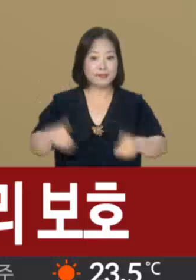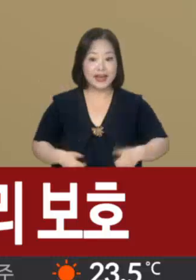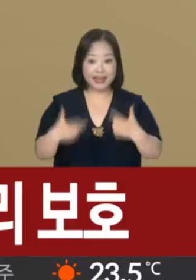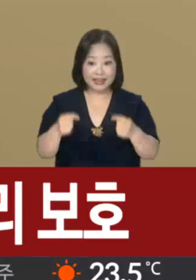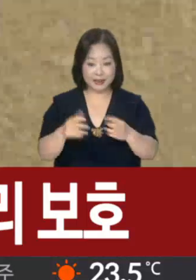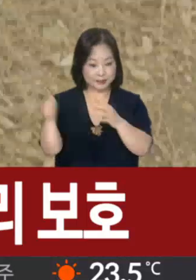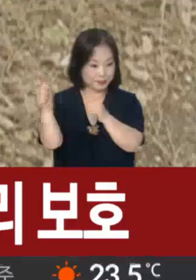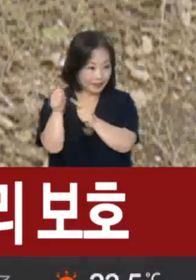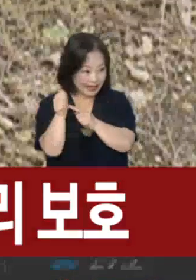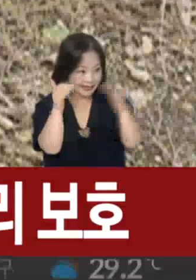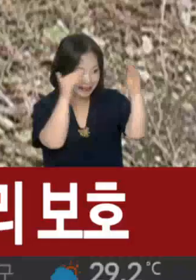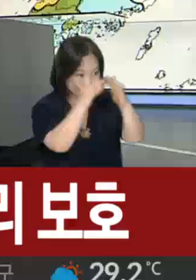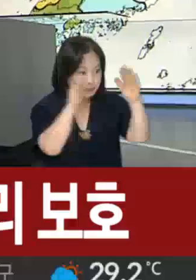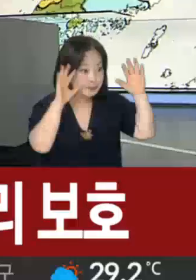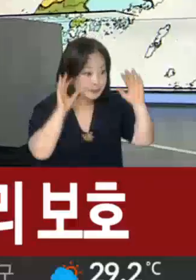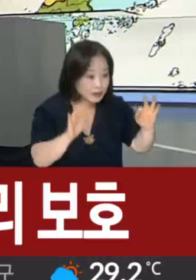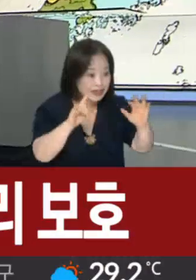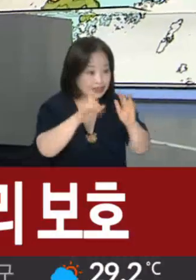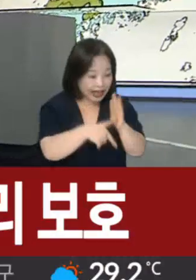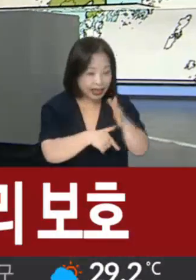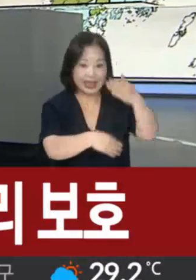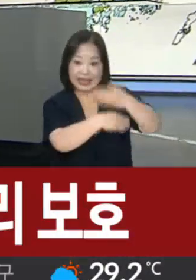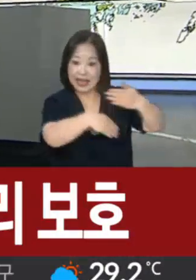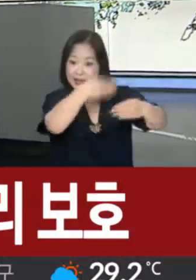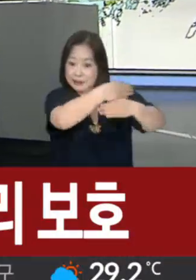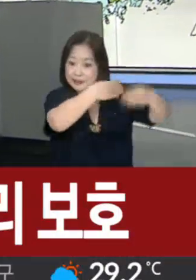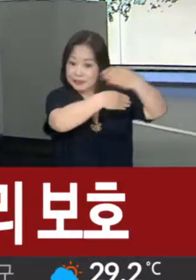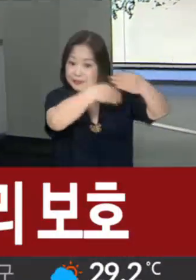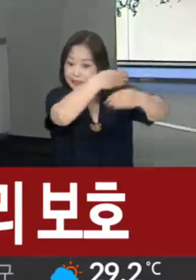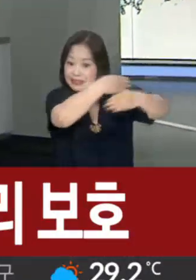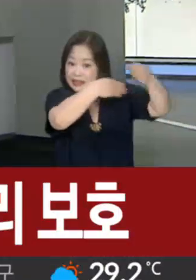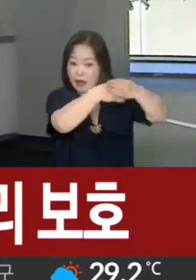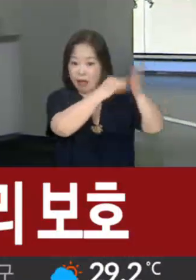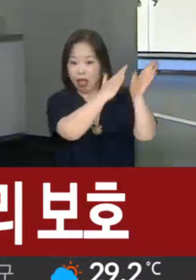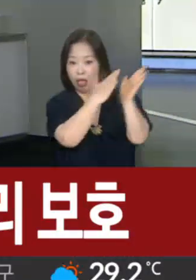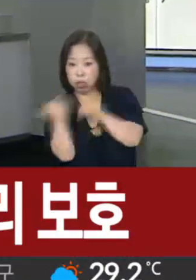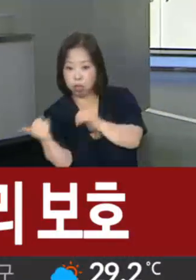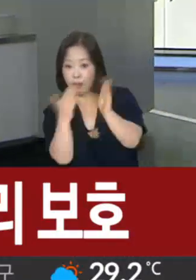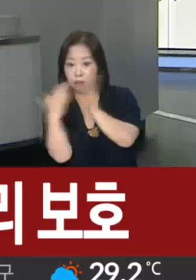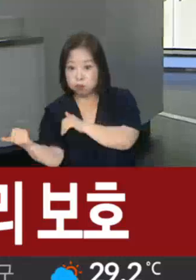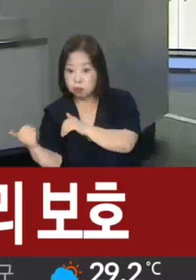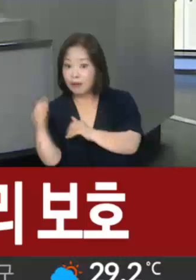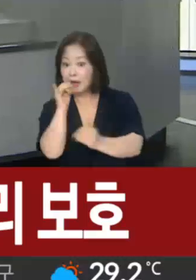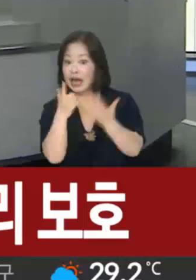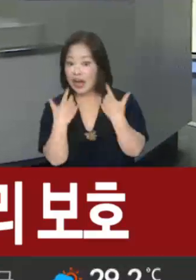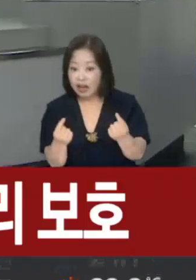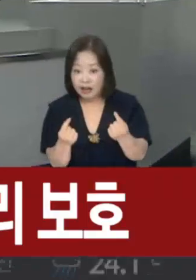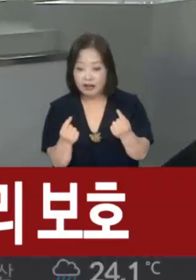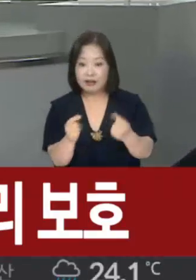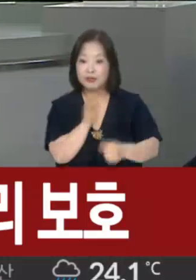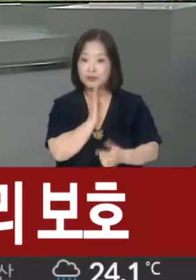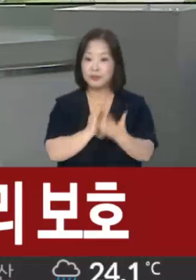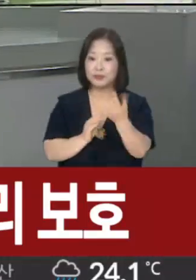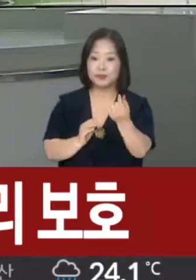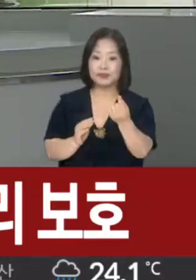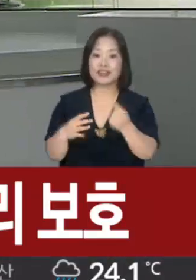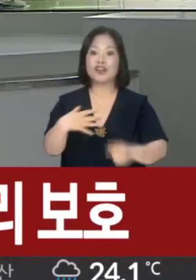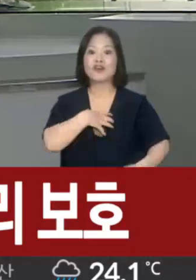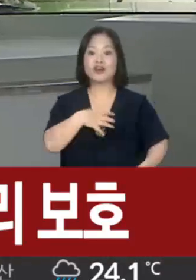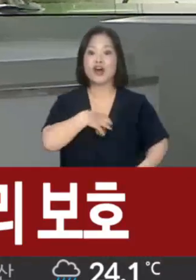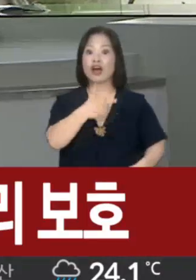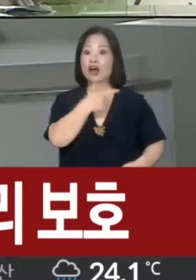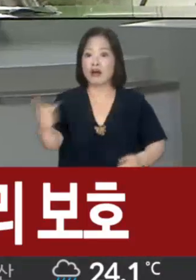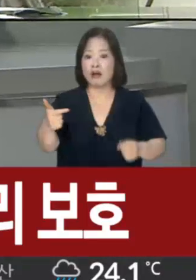그 집도 보니까 말씀하신 대로 그 담장을 블록으로 쌓은 담장이 많이 무너졌더라고요. 네, 하나하나가 그렇습니다. 다 뜯어지는 거잖아요. 네, 그렇습니다. 실제로